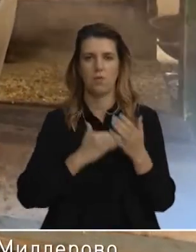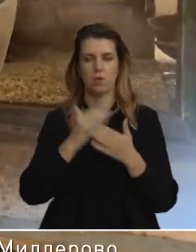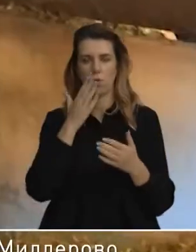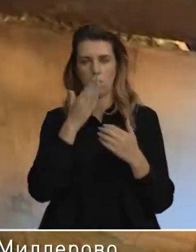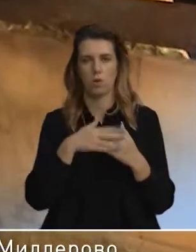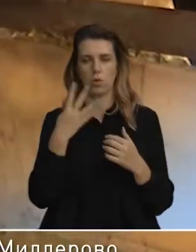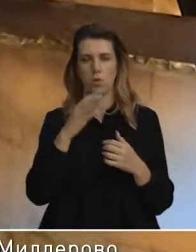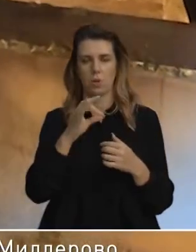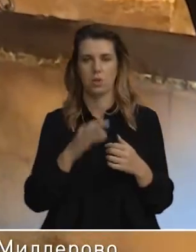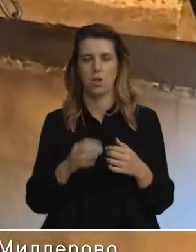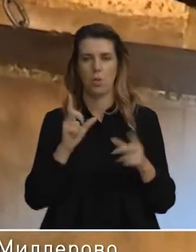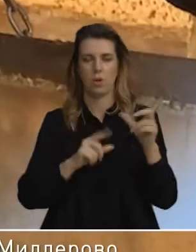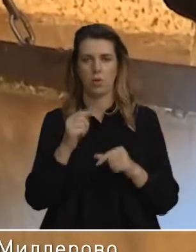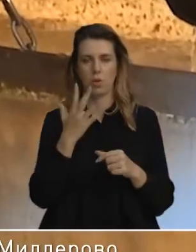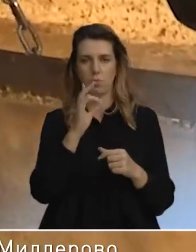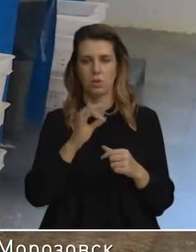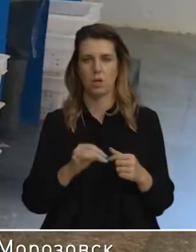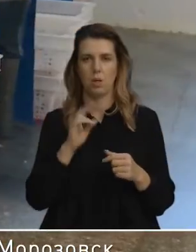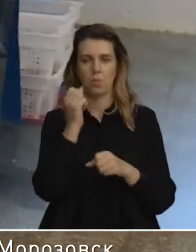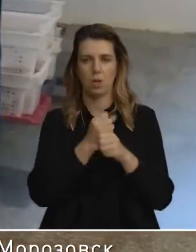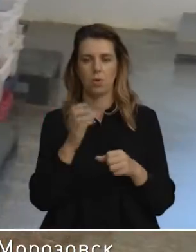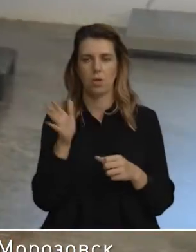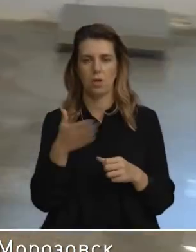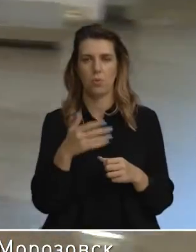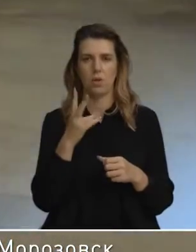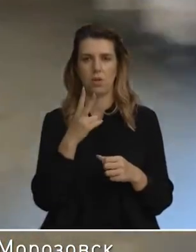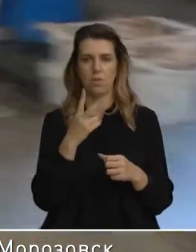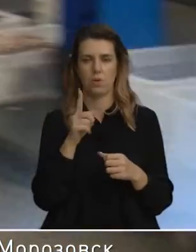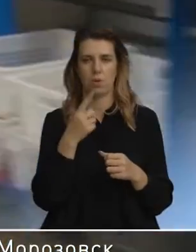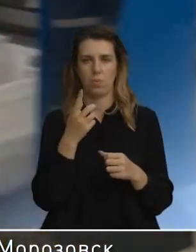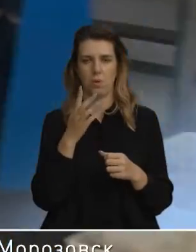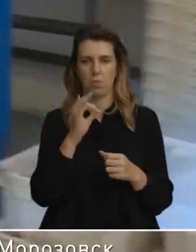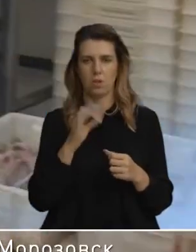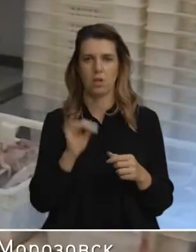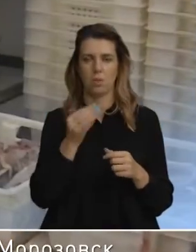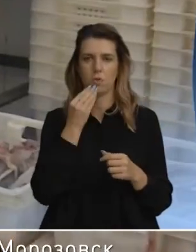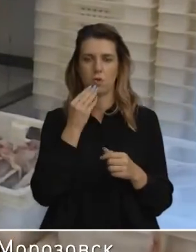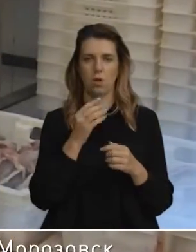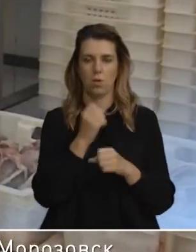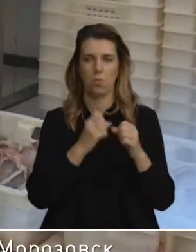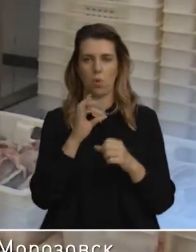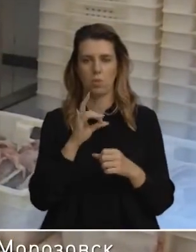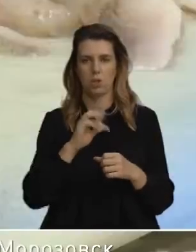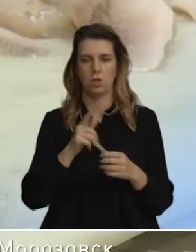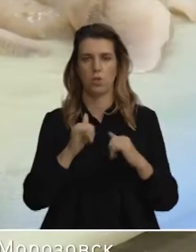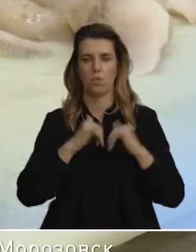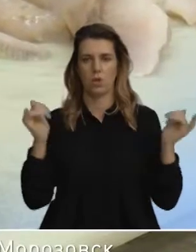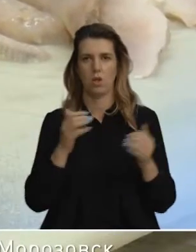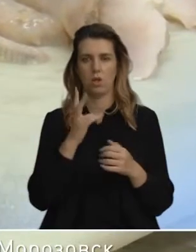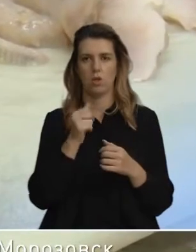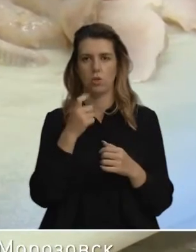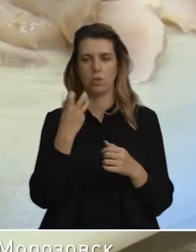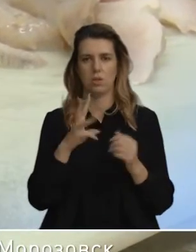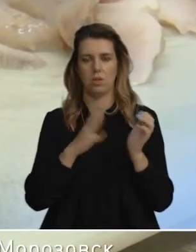выросло почти на 40%, молока на 5%, переработка рыбы на 21,5%, а пищевая и перерабатывающая промышленность увеличена почти